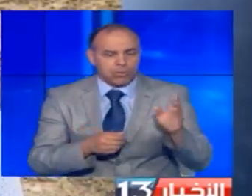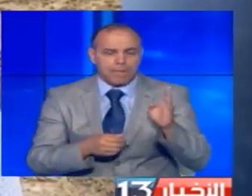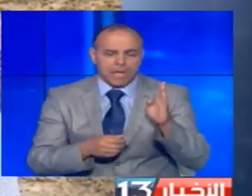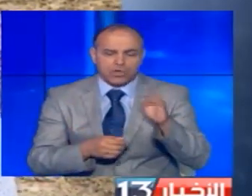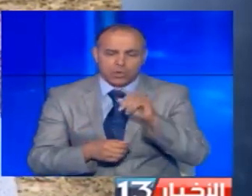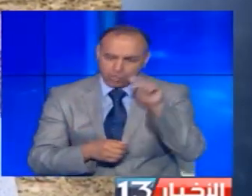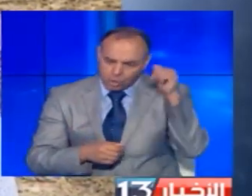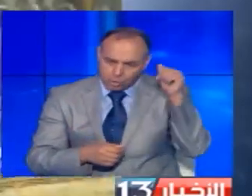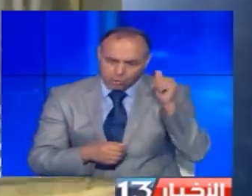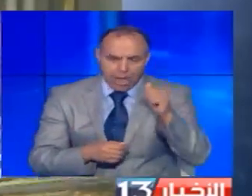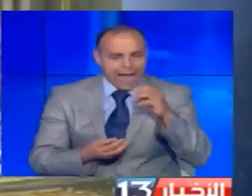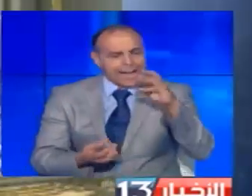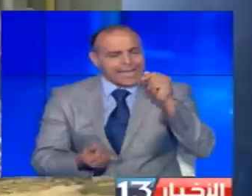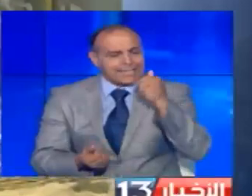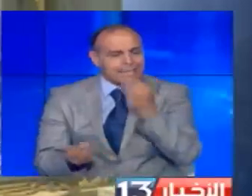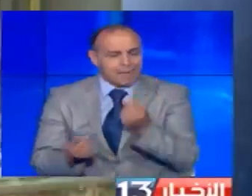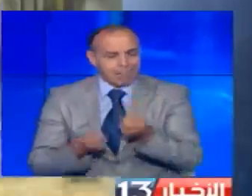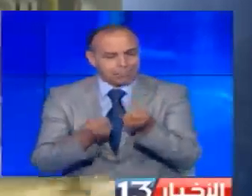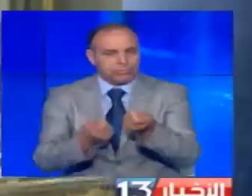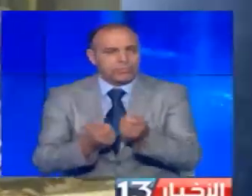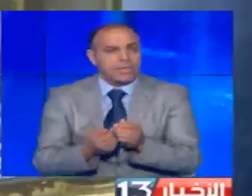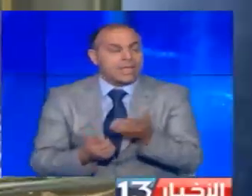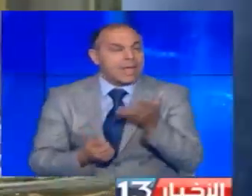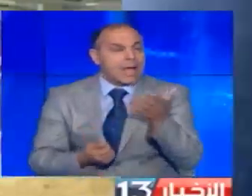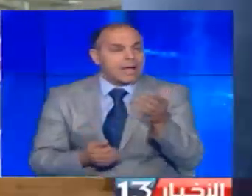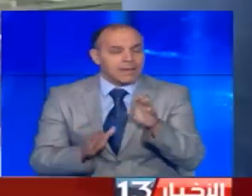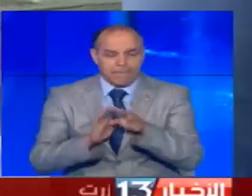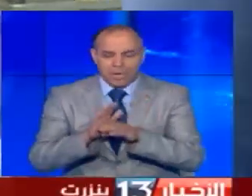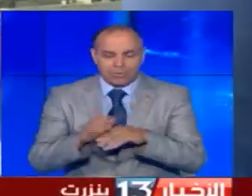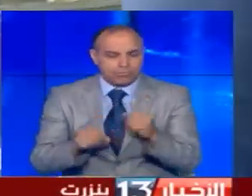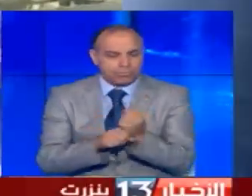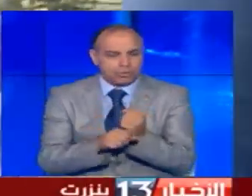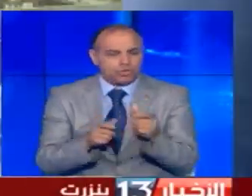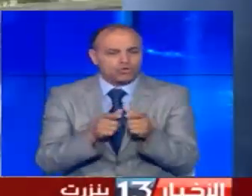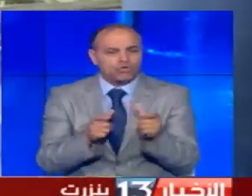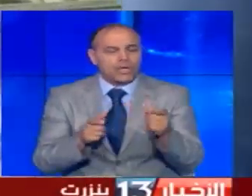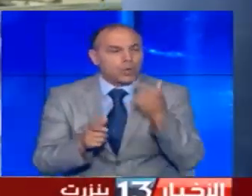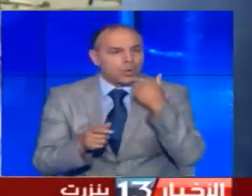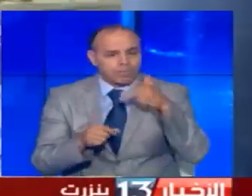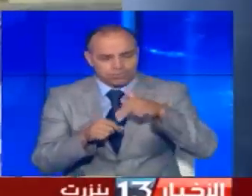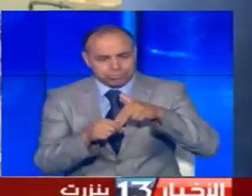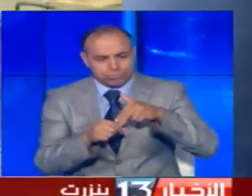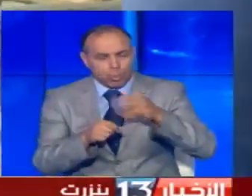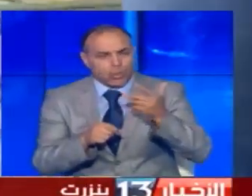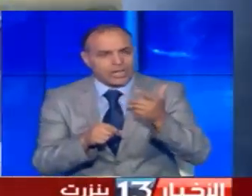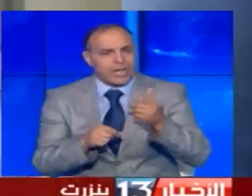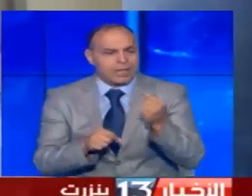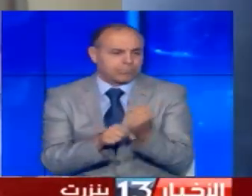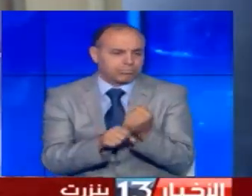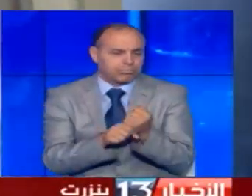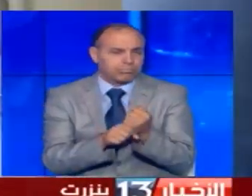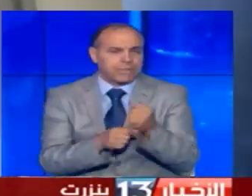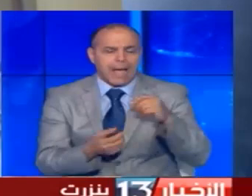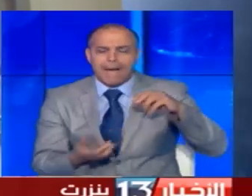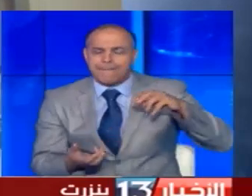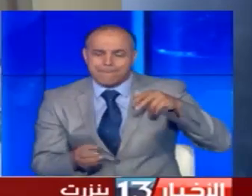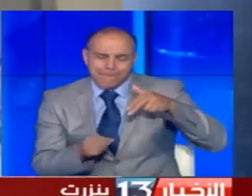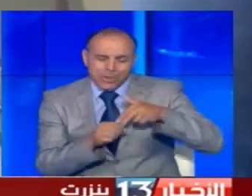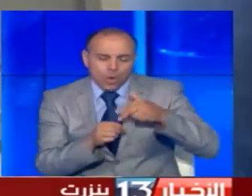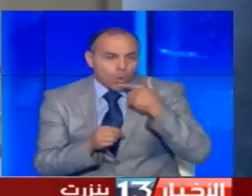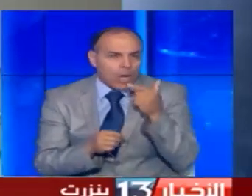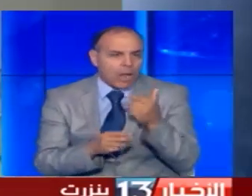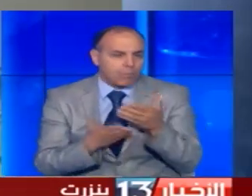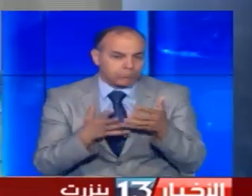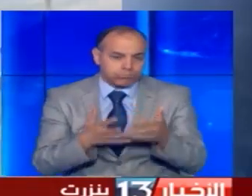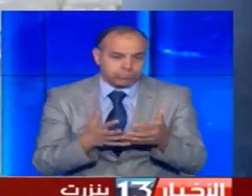الخامس كما تم الائتلاف على منظومه الانتاج ب شركه تكرير النفط التي تسهم في انتاج المواد البتروليه قصد تلبيه